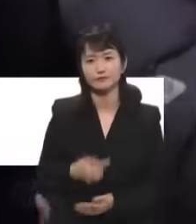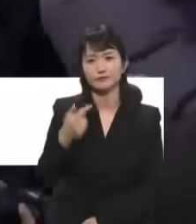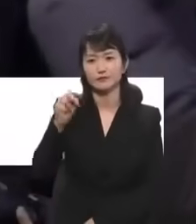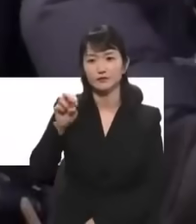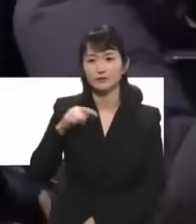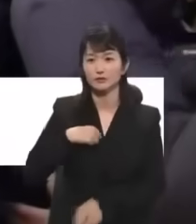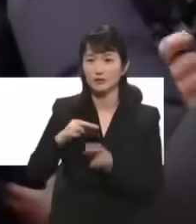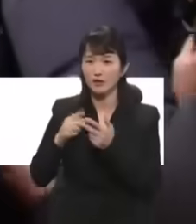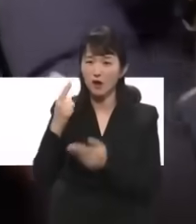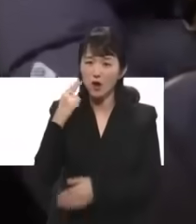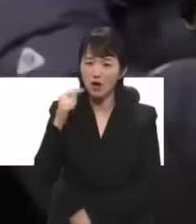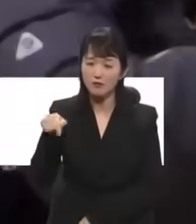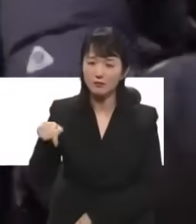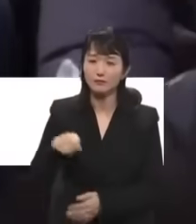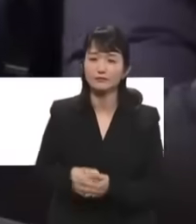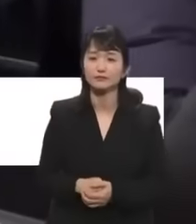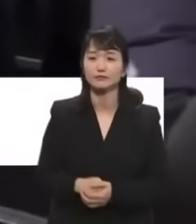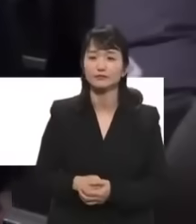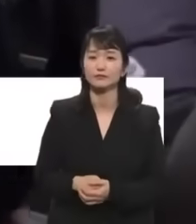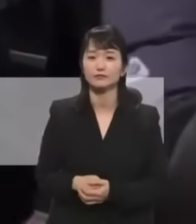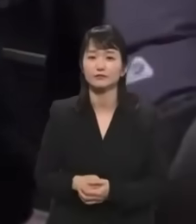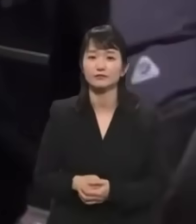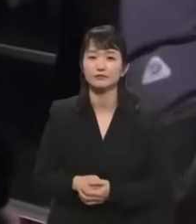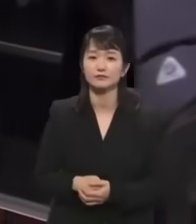중에 제일 반박하고 싶 피자에